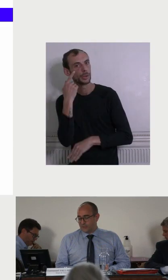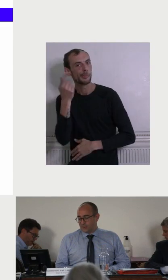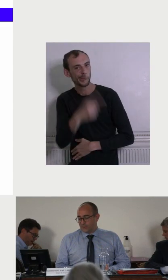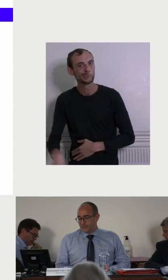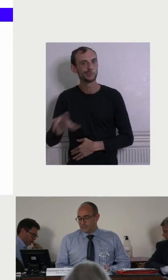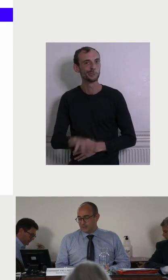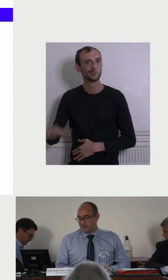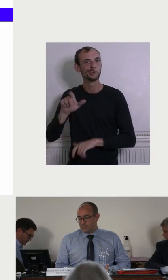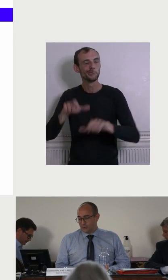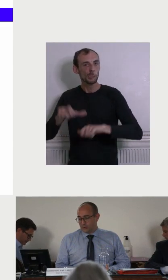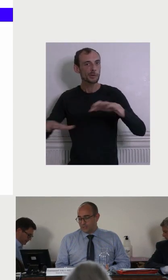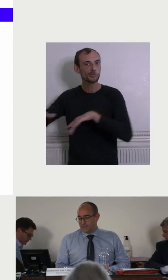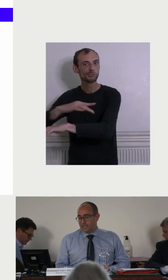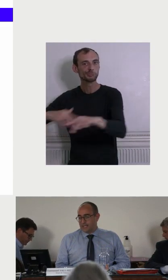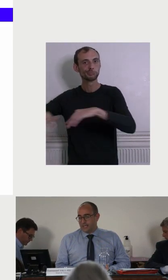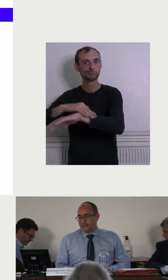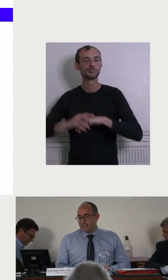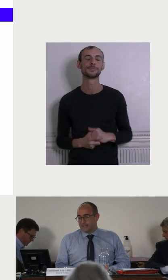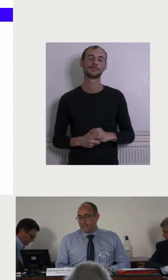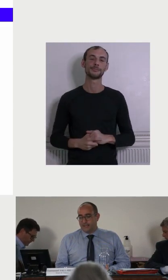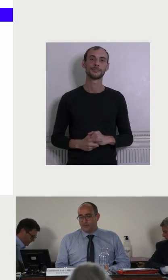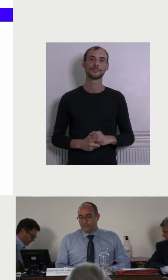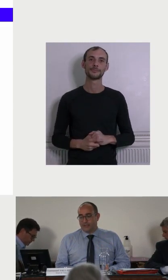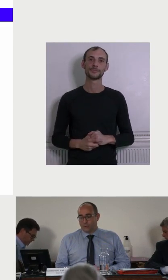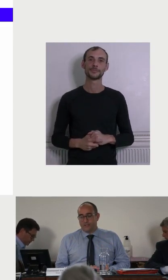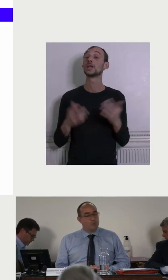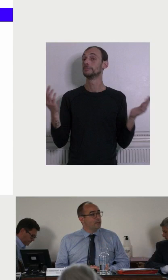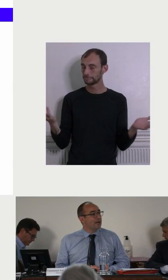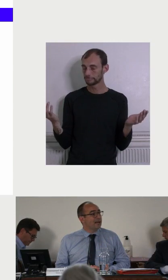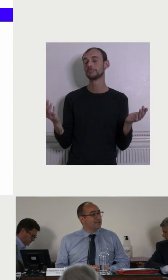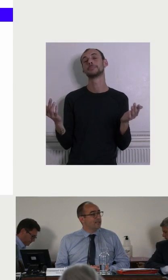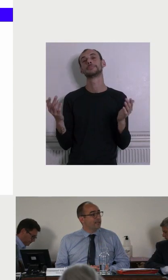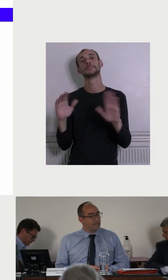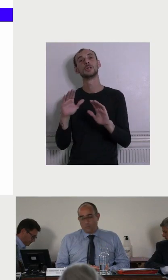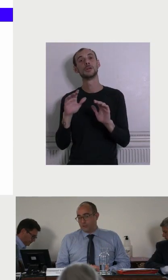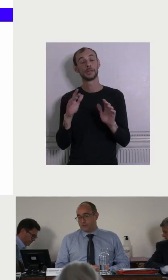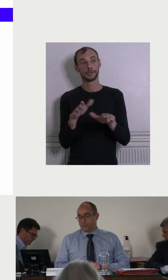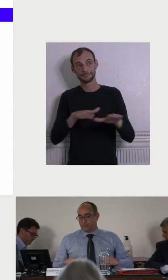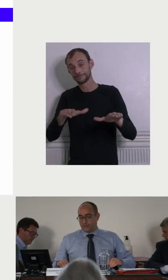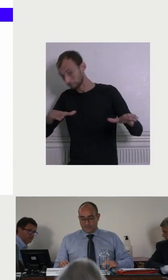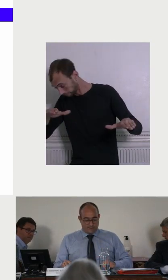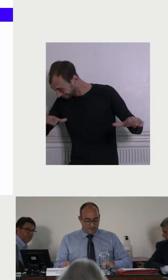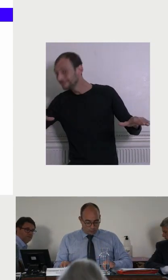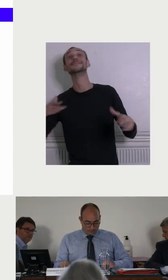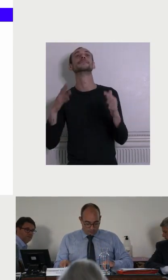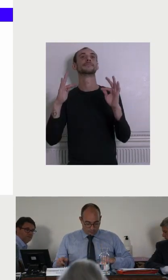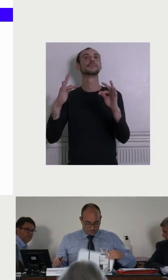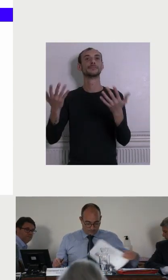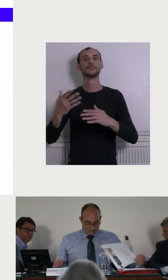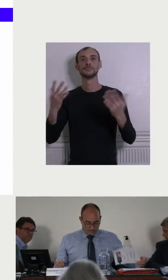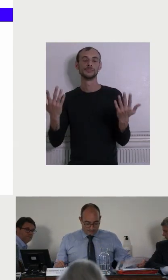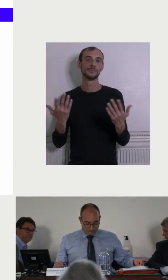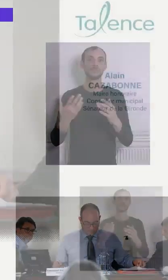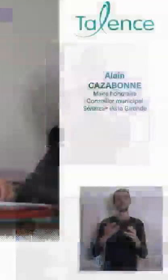la consommation énergétique. Nous allons lancer un nouvel audit énergétique de nos bâtiments, dont la fin est prévue pour le début de l'année